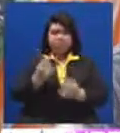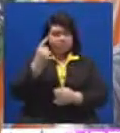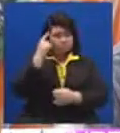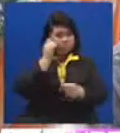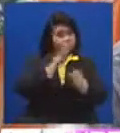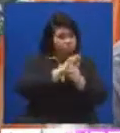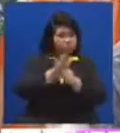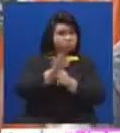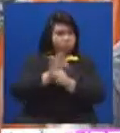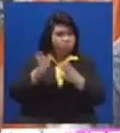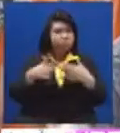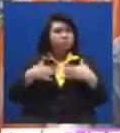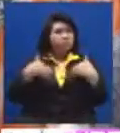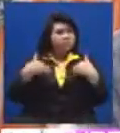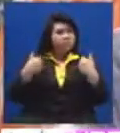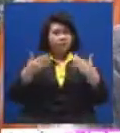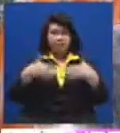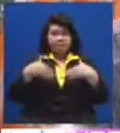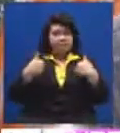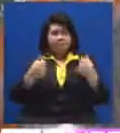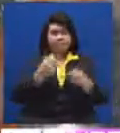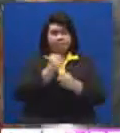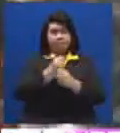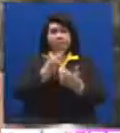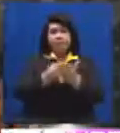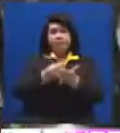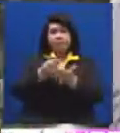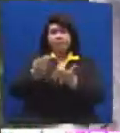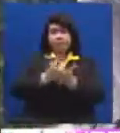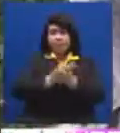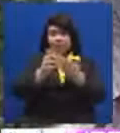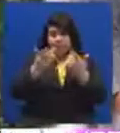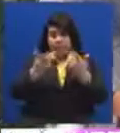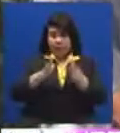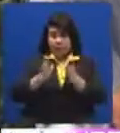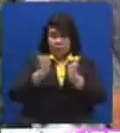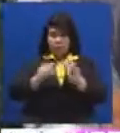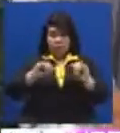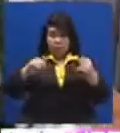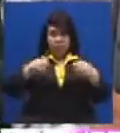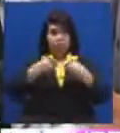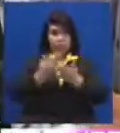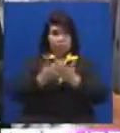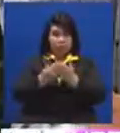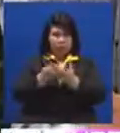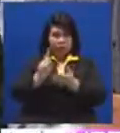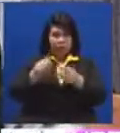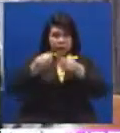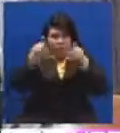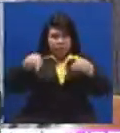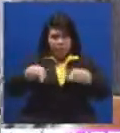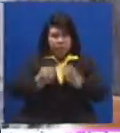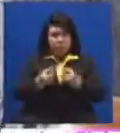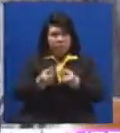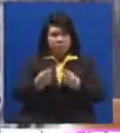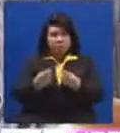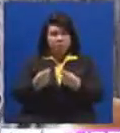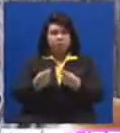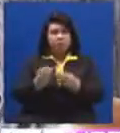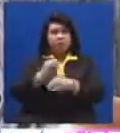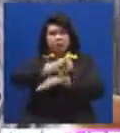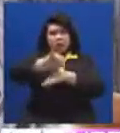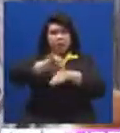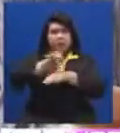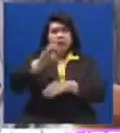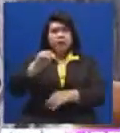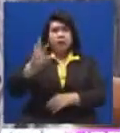ใจที่นายทิ้งได้รับหลังจากได้ชำระหนี้แล้วนายเฉลียวผู้ซึ่งเป็นเจ้าหนี้ยังได้นำโฉนดที่ดินจำนวน46ไร่ที่นายทิ้งเคย